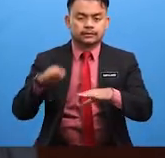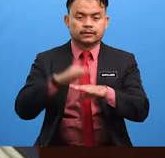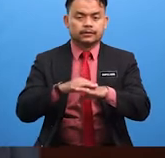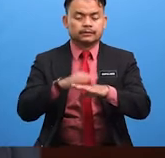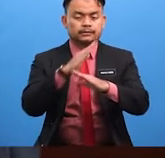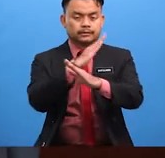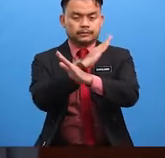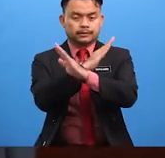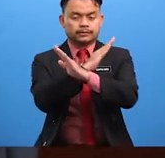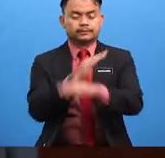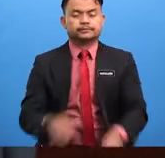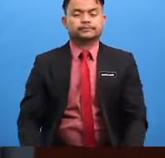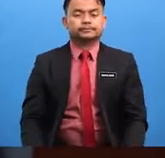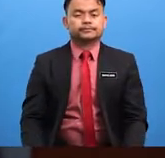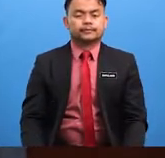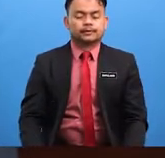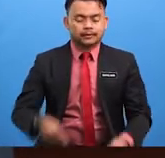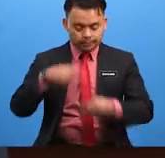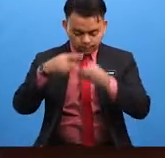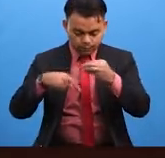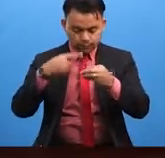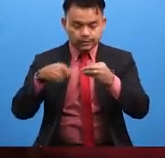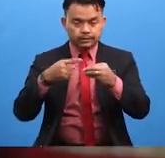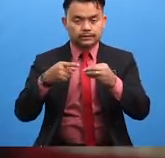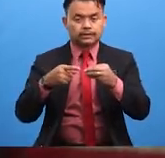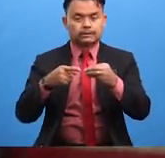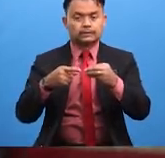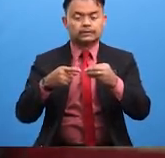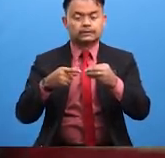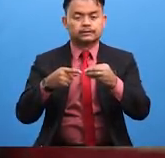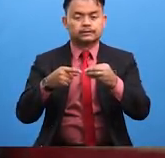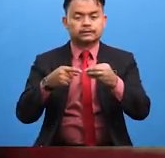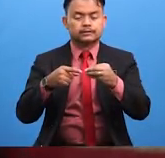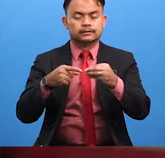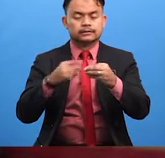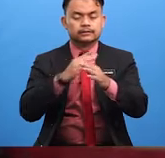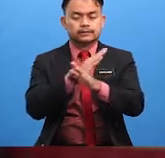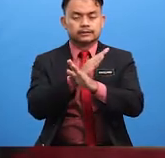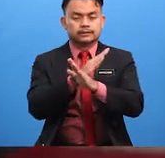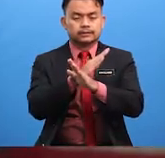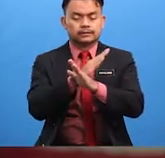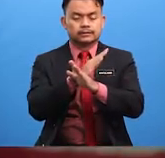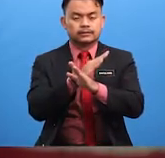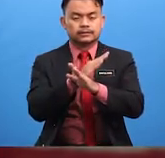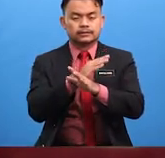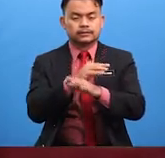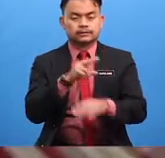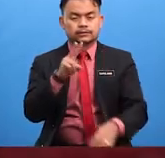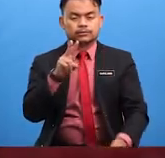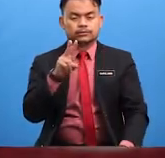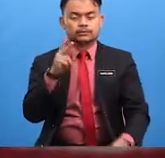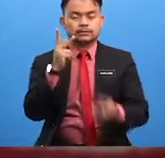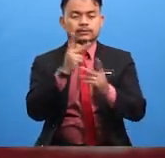Pusingkan ke bawah dan diselang-selikan di antara 4 tiang tersebut sebanyak 2 kali pusingan.